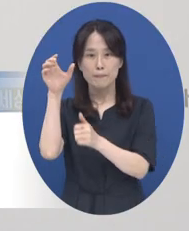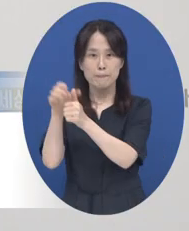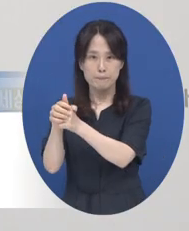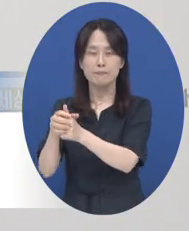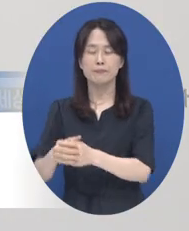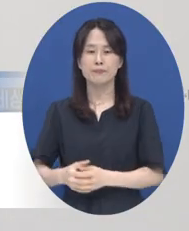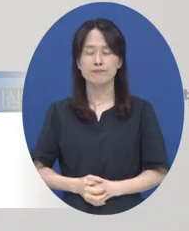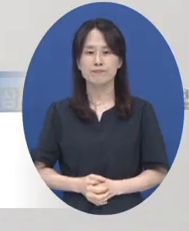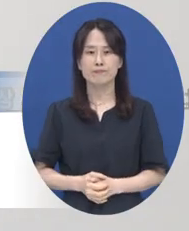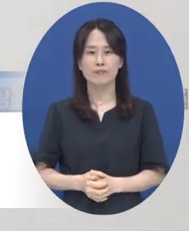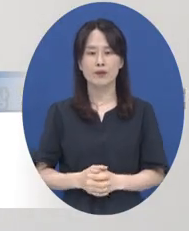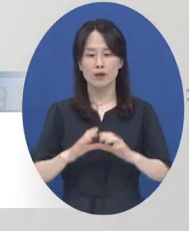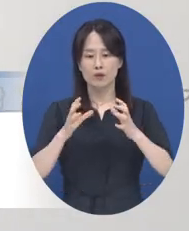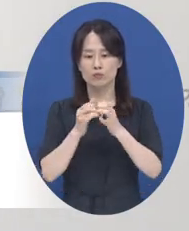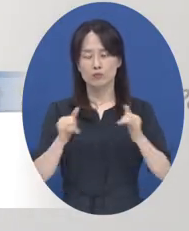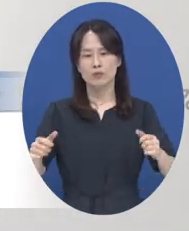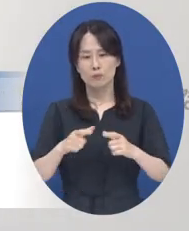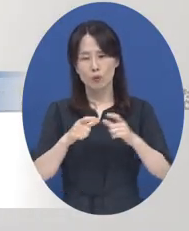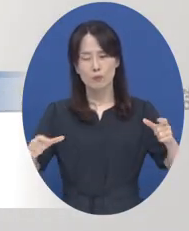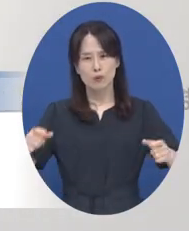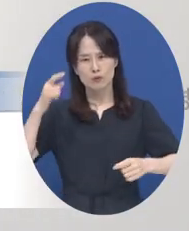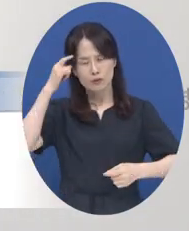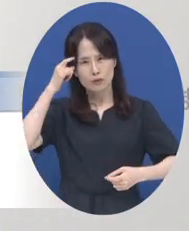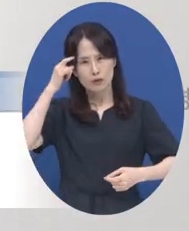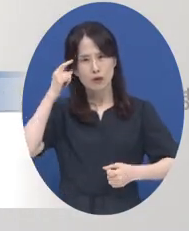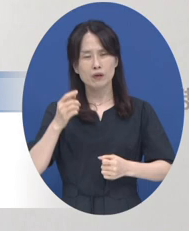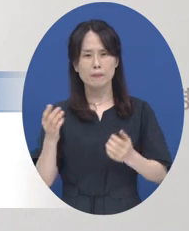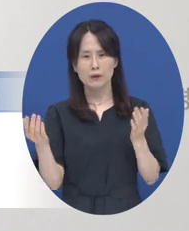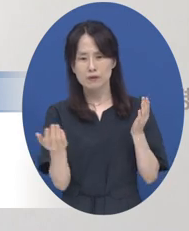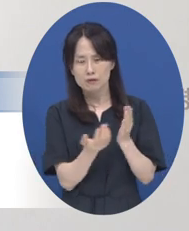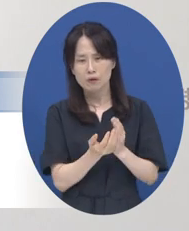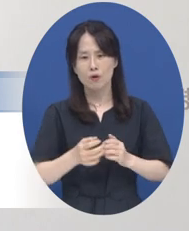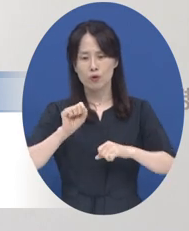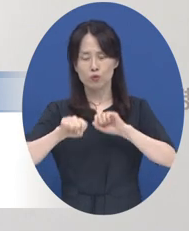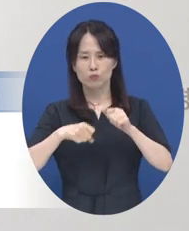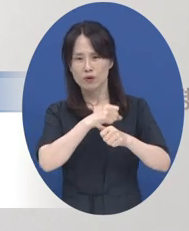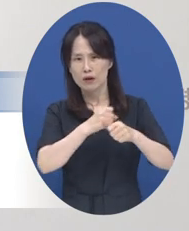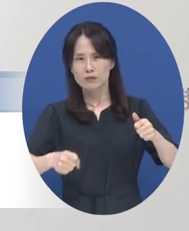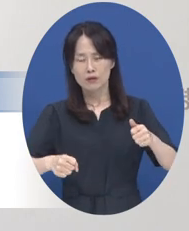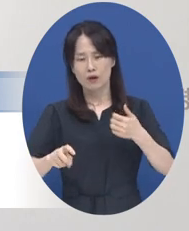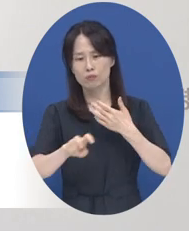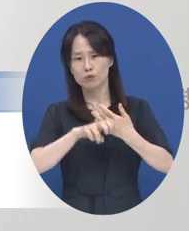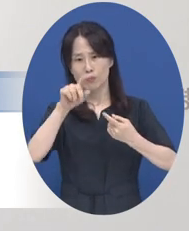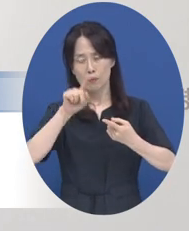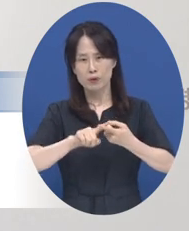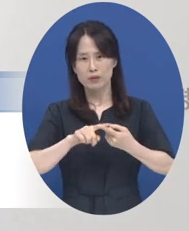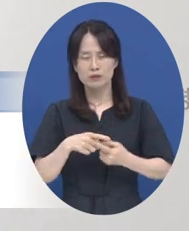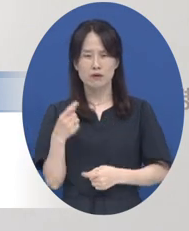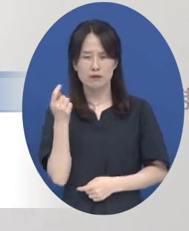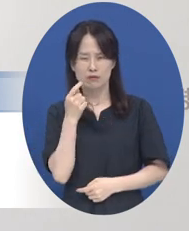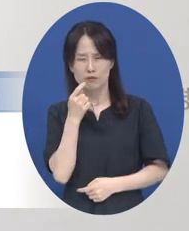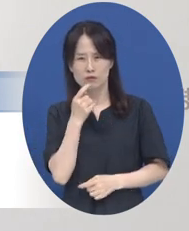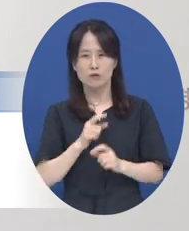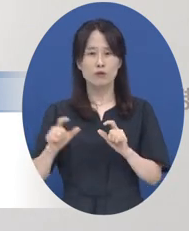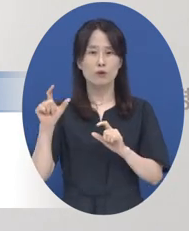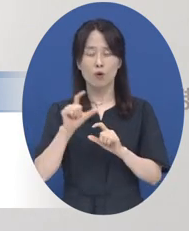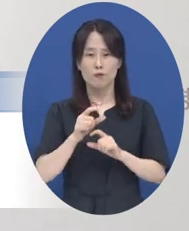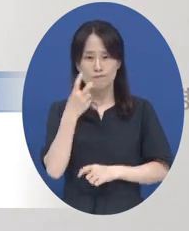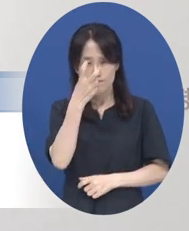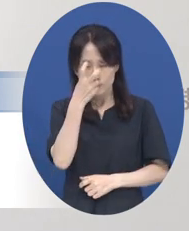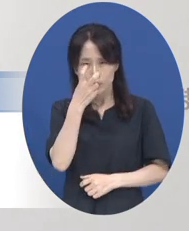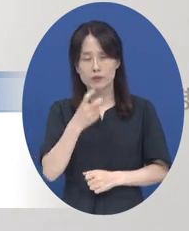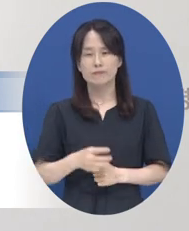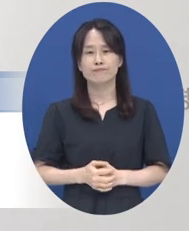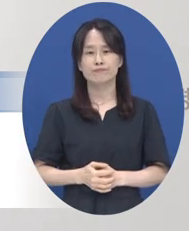국민을 보편적인 인식 가나의 에 맞춰 동물 학대 등 불법 행위에 대한 수사를 더욱 강화할 것이며 동물의